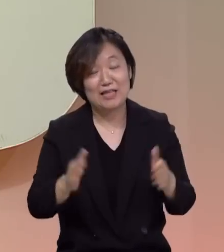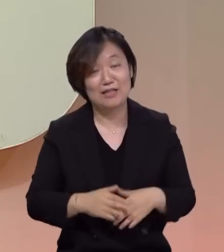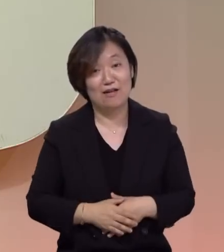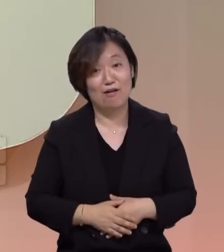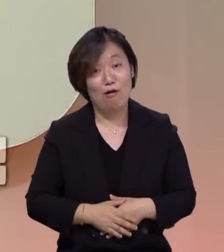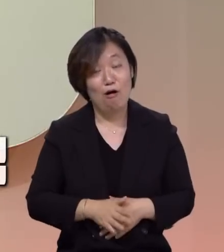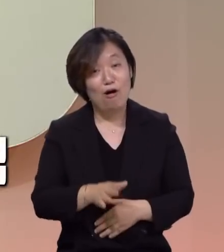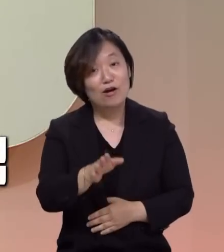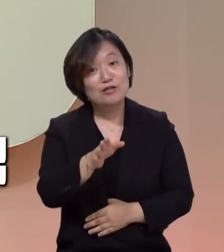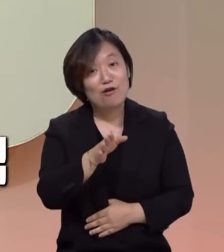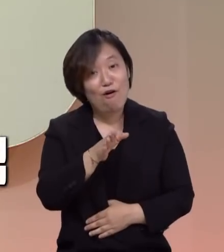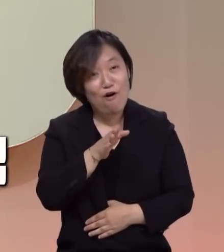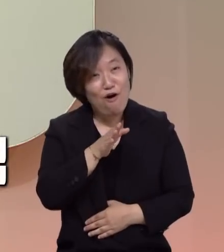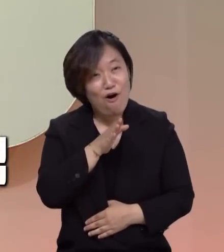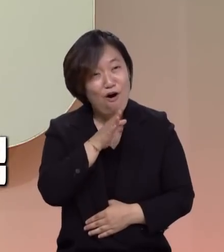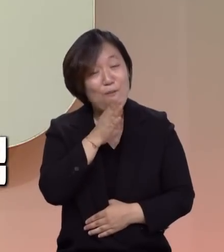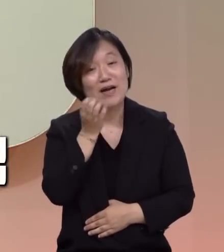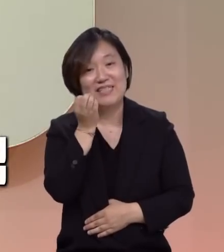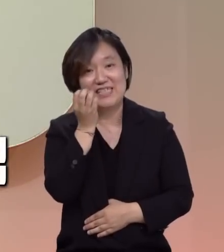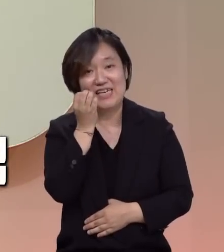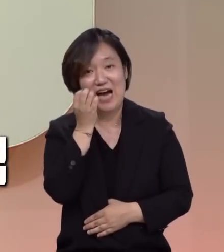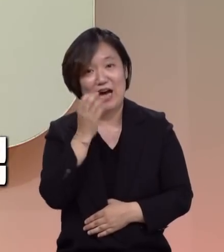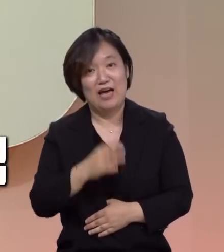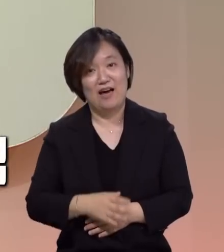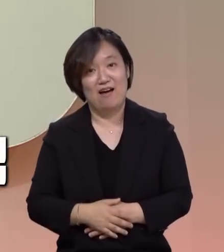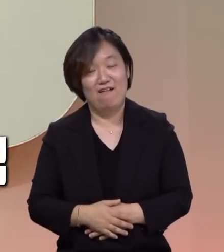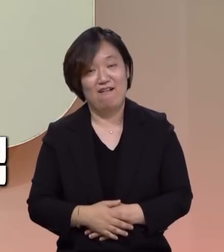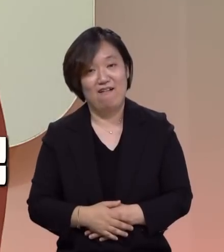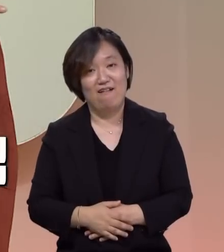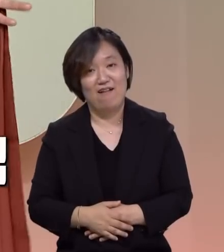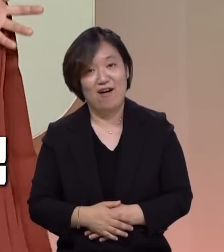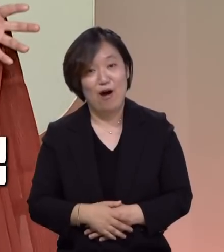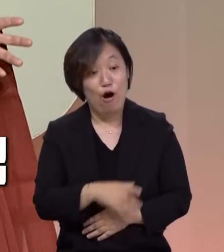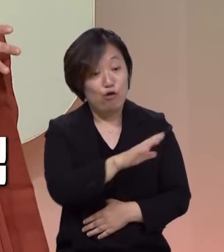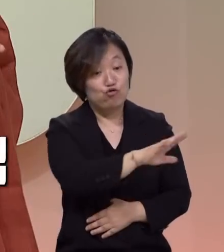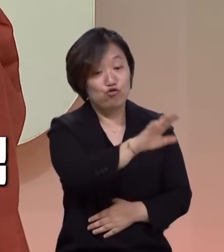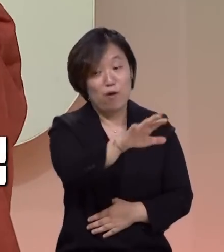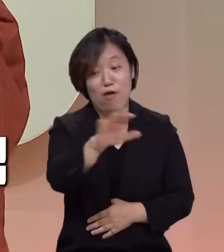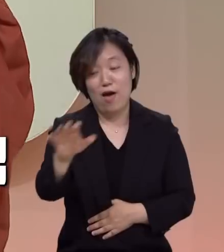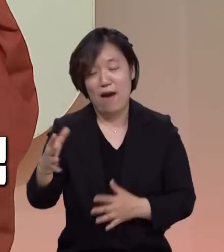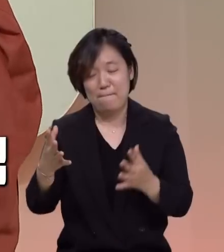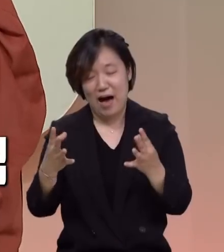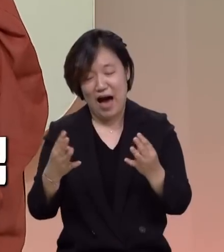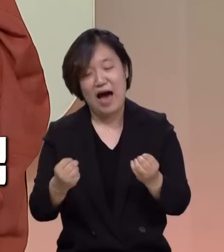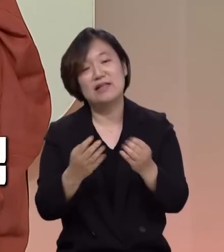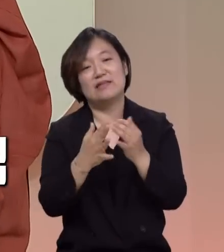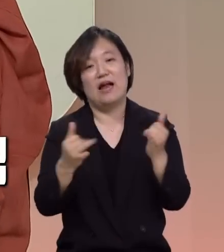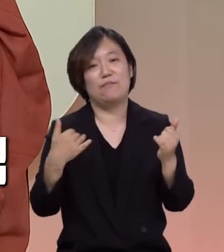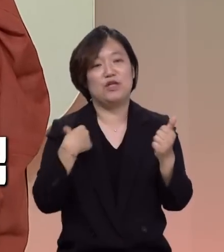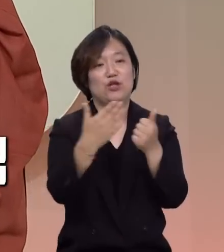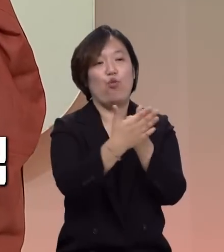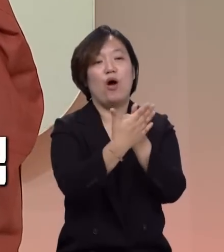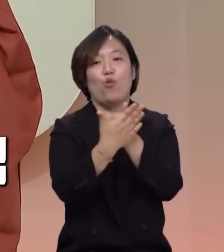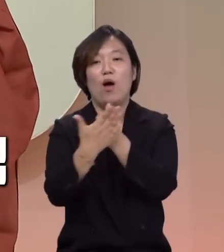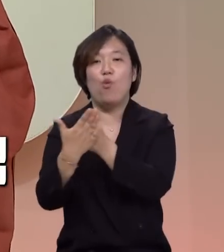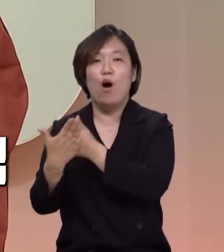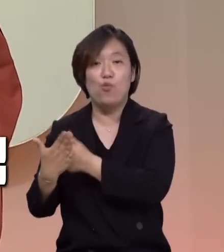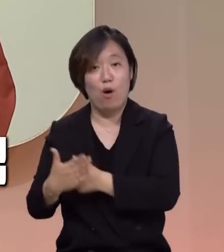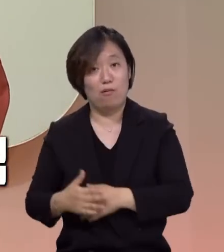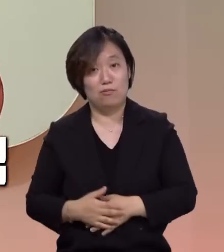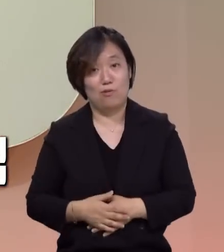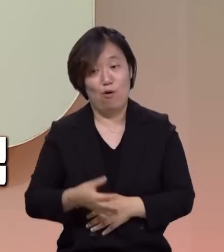정말 신기할 정도로 신기할 정도로 주변에 수많은 사람들이 도와줘서